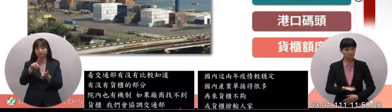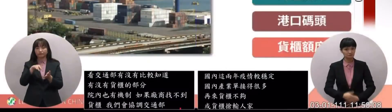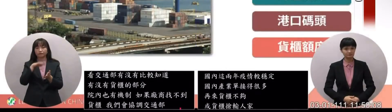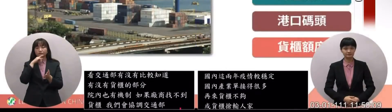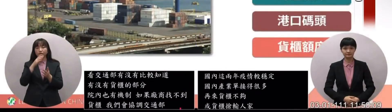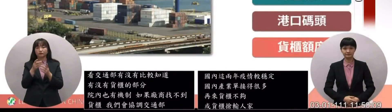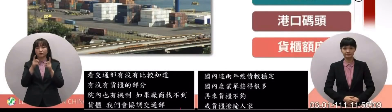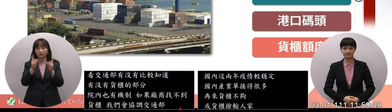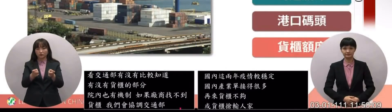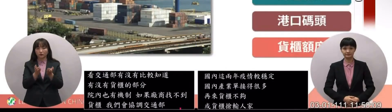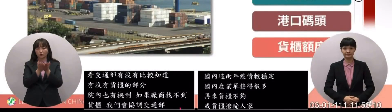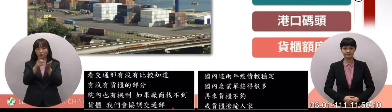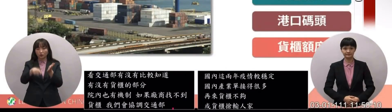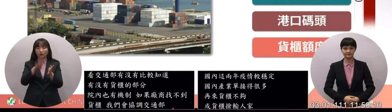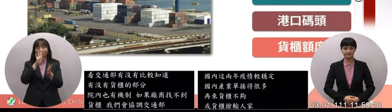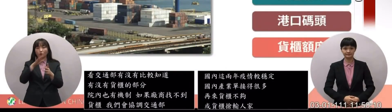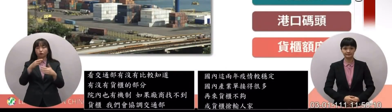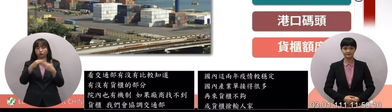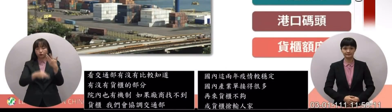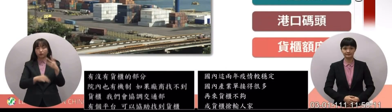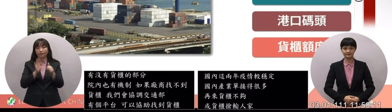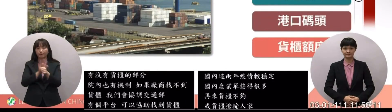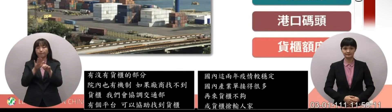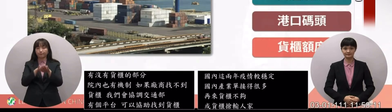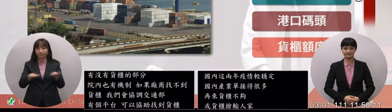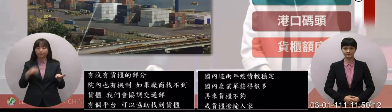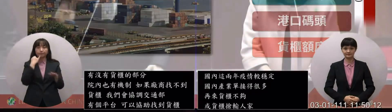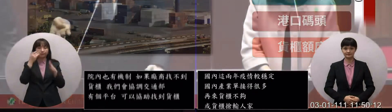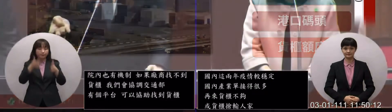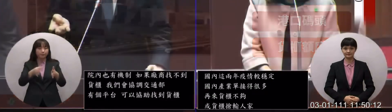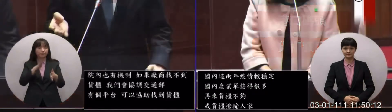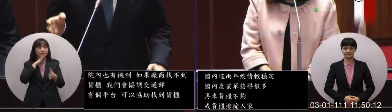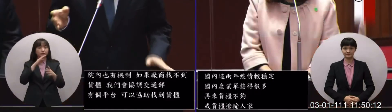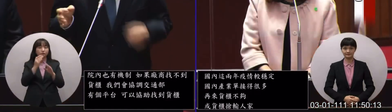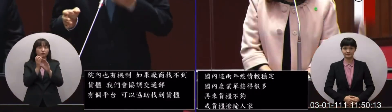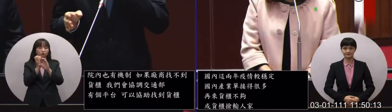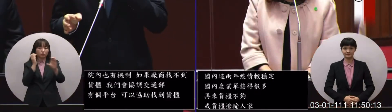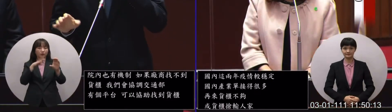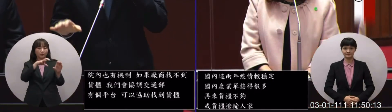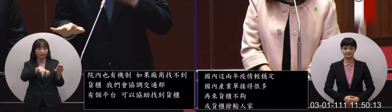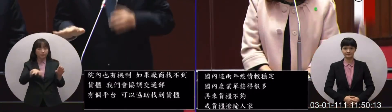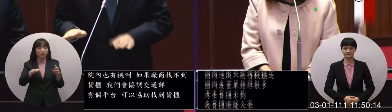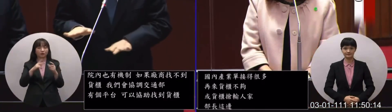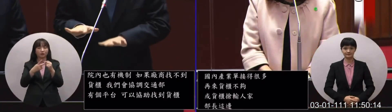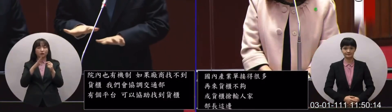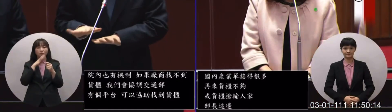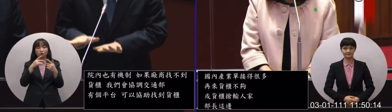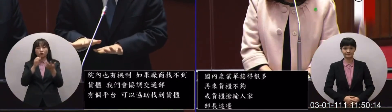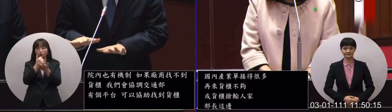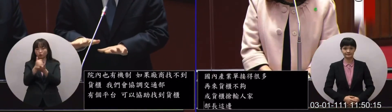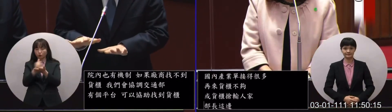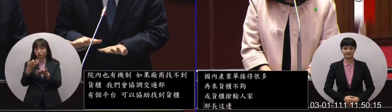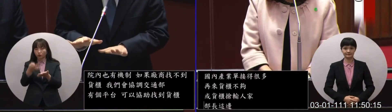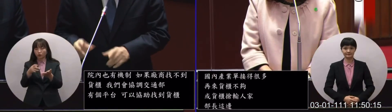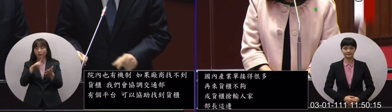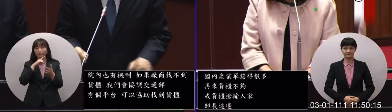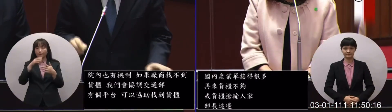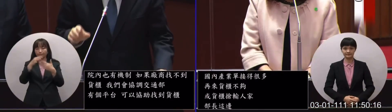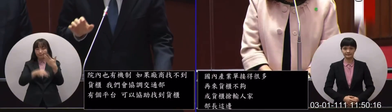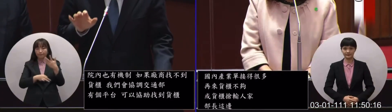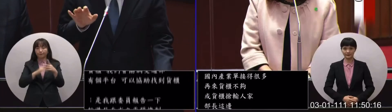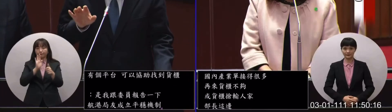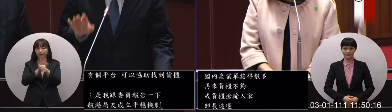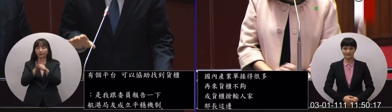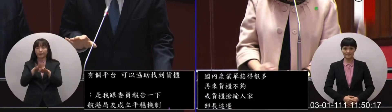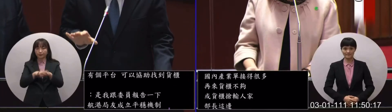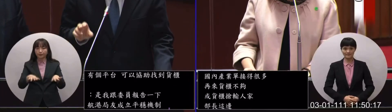港局成立这样一个平稳机制，它主要是针对仓位还有这个运价里面它有一些平稳机制。那